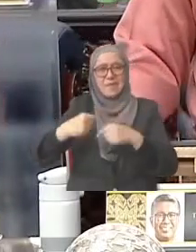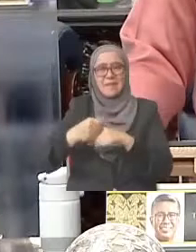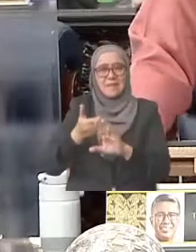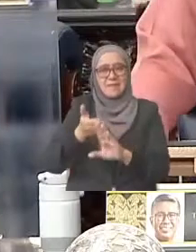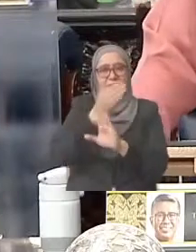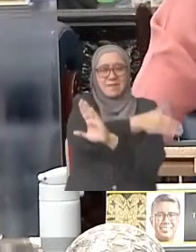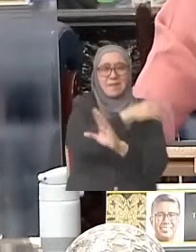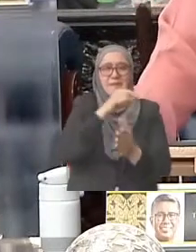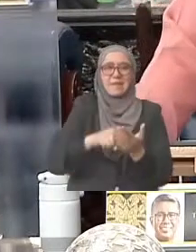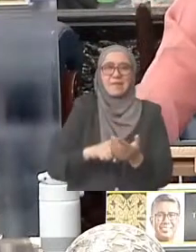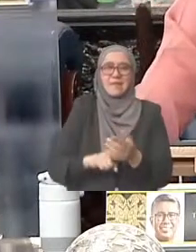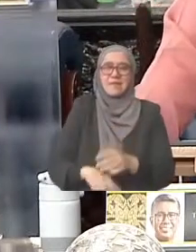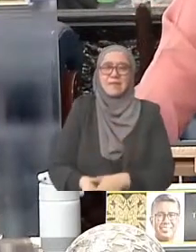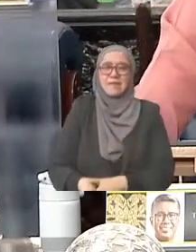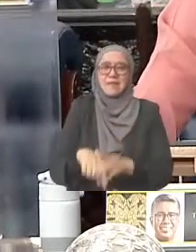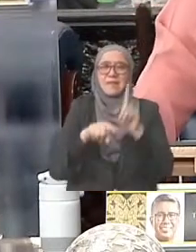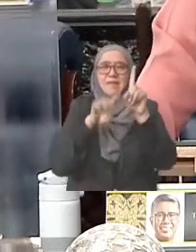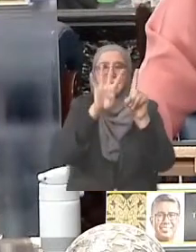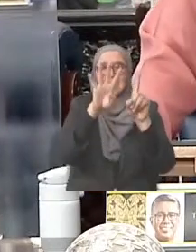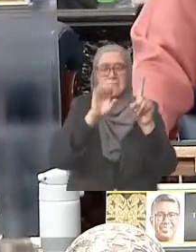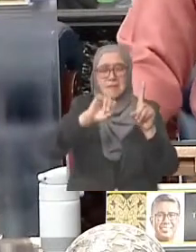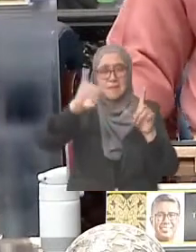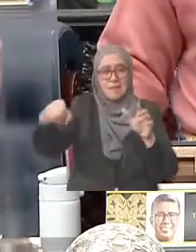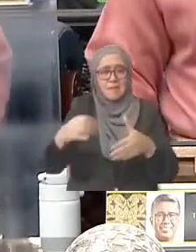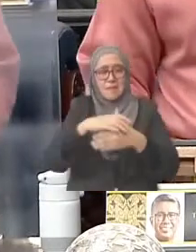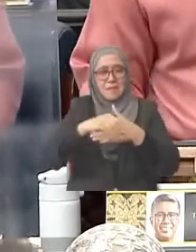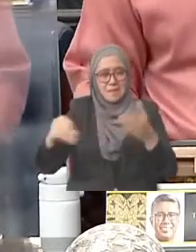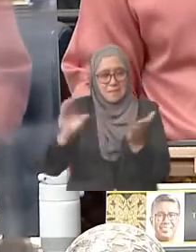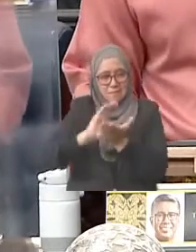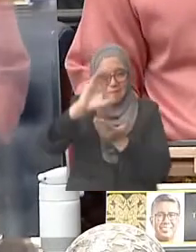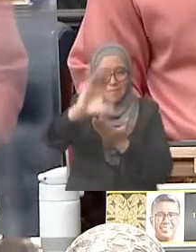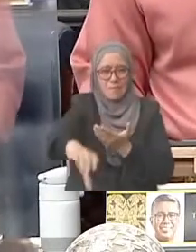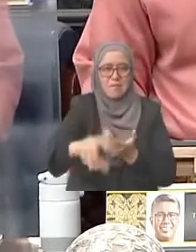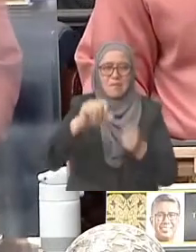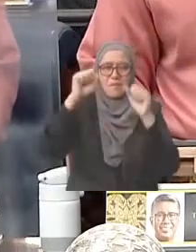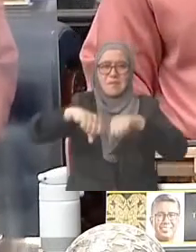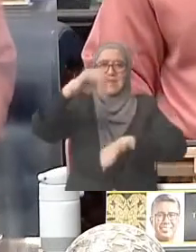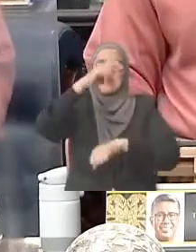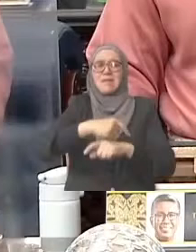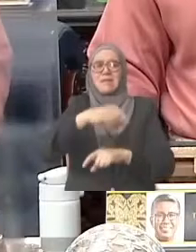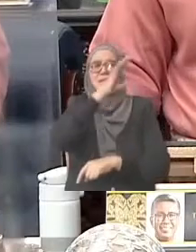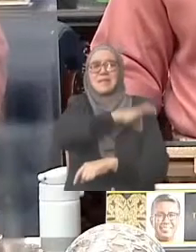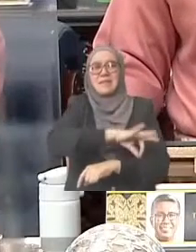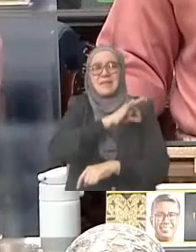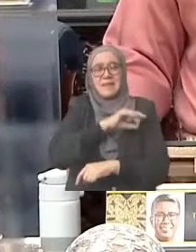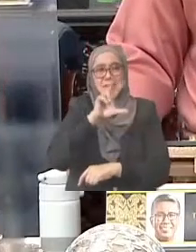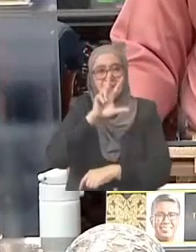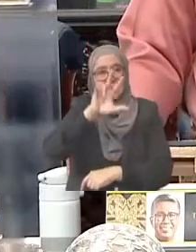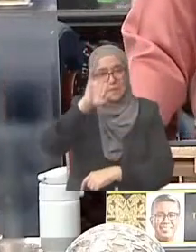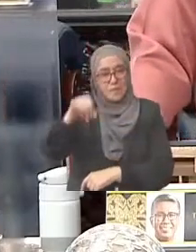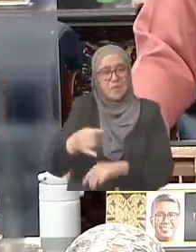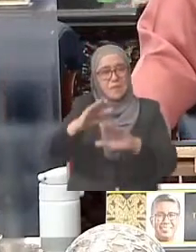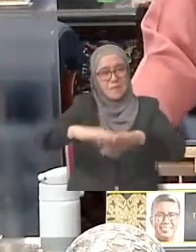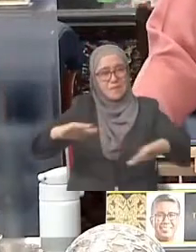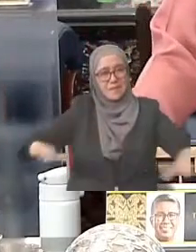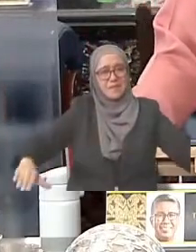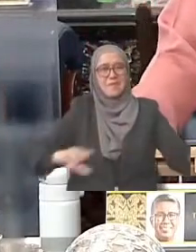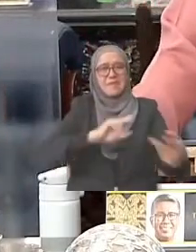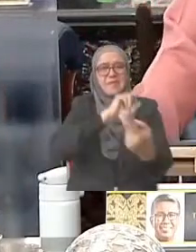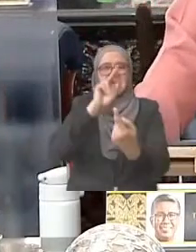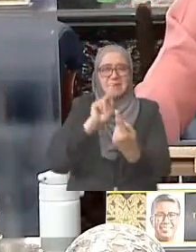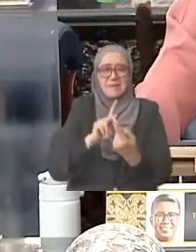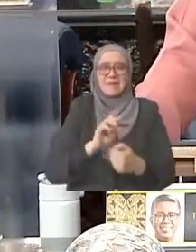450000000 Ringgit diperuntukkan yang di Oke memanfaatkan tiga juta murid-murid yang layak dengan sekolah